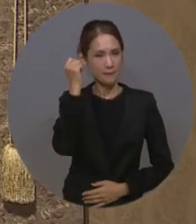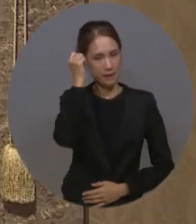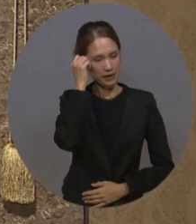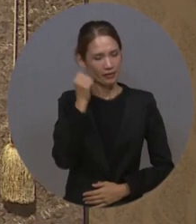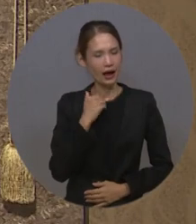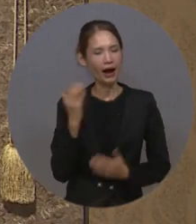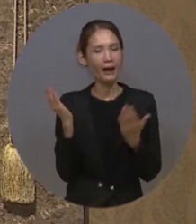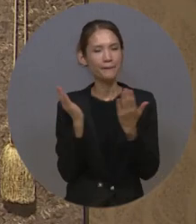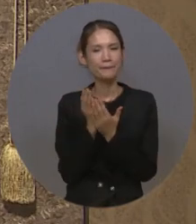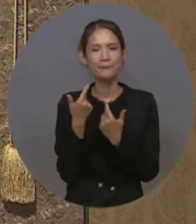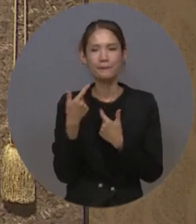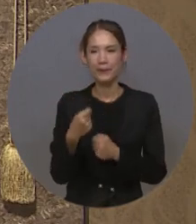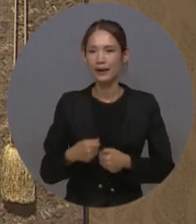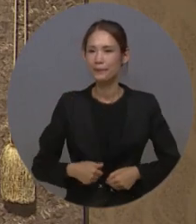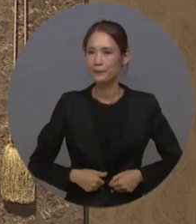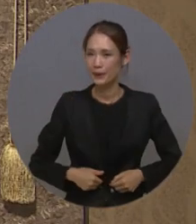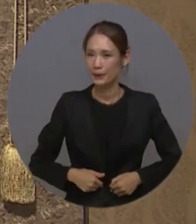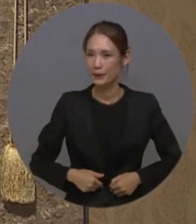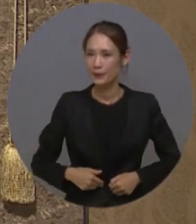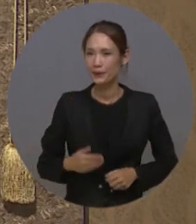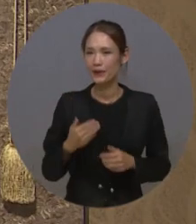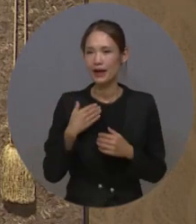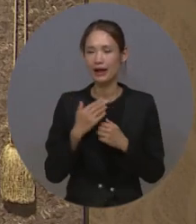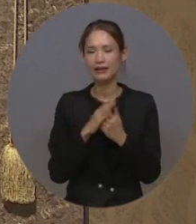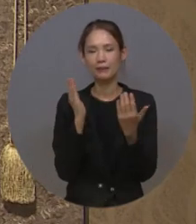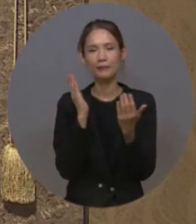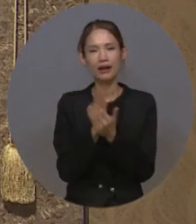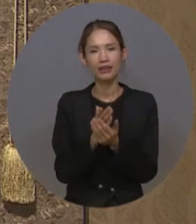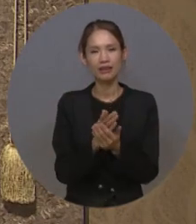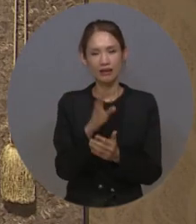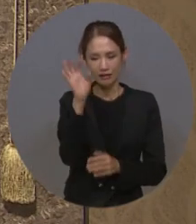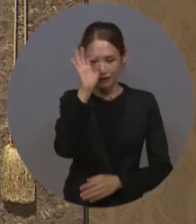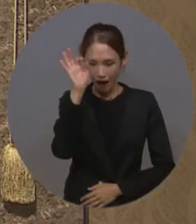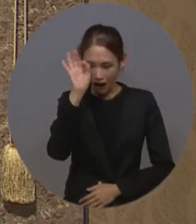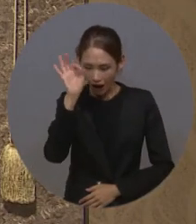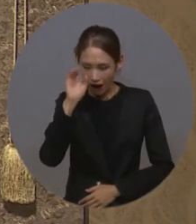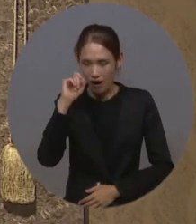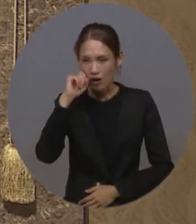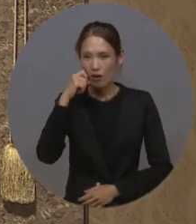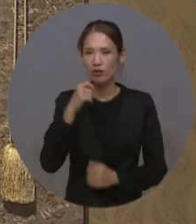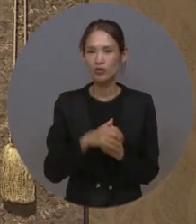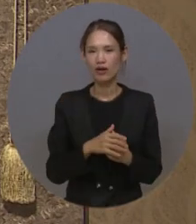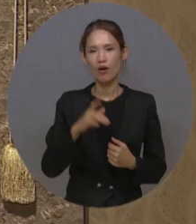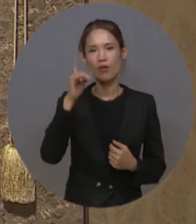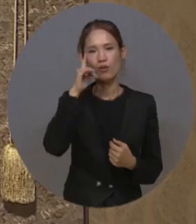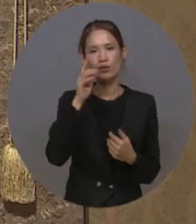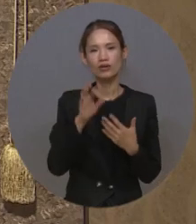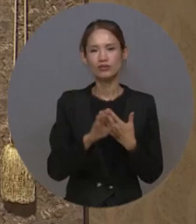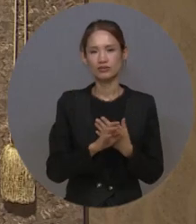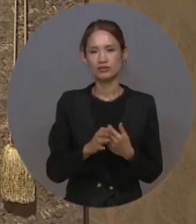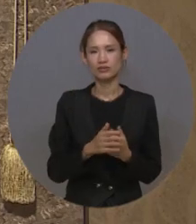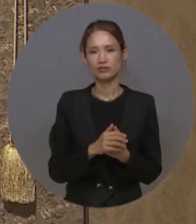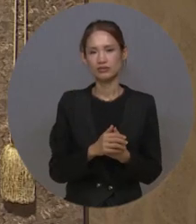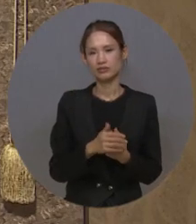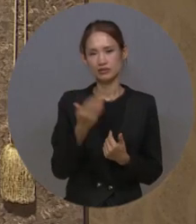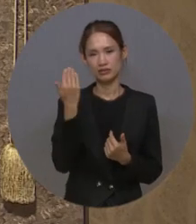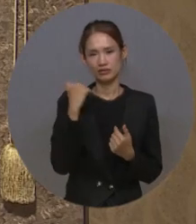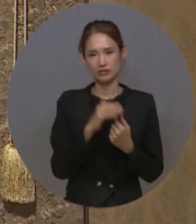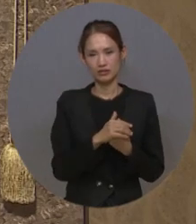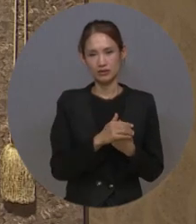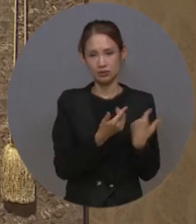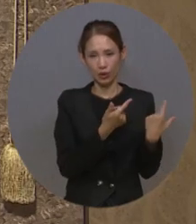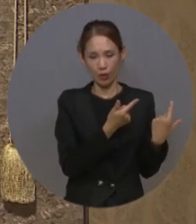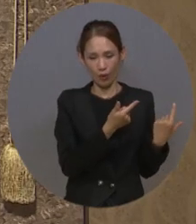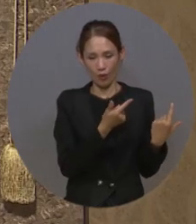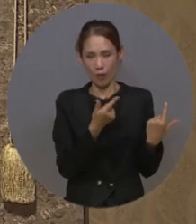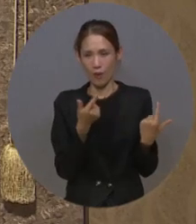아... 이 나한테 맞는 베개를 찾기가 쉬운 일이 아닙니다. 예. 그게 왜 그러냐면 요즘 이제 베개들이 다 규격화돼서